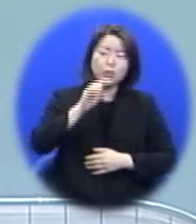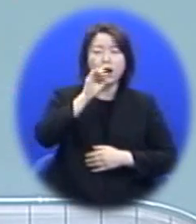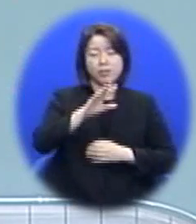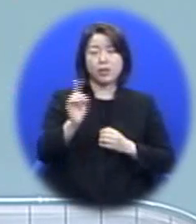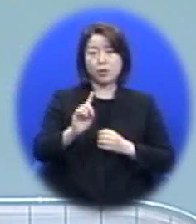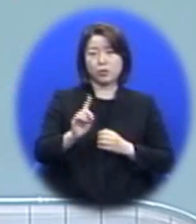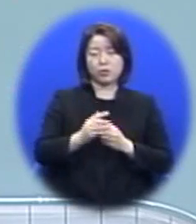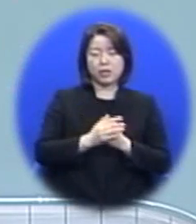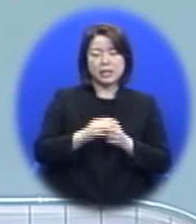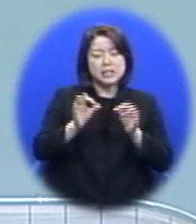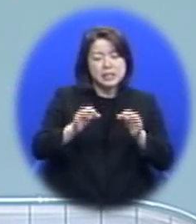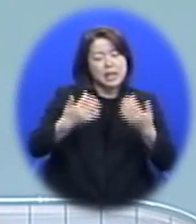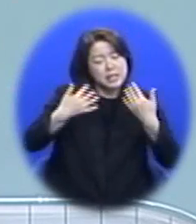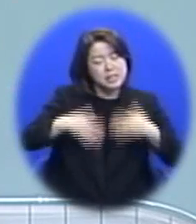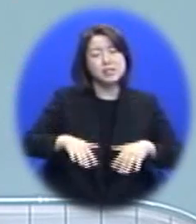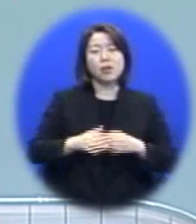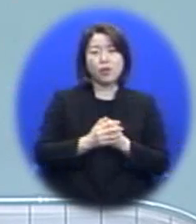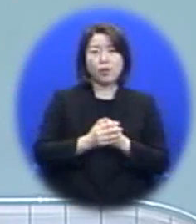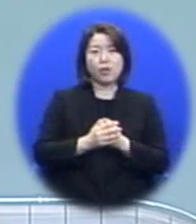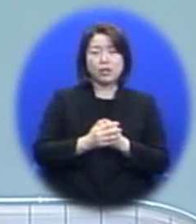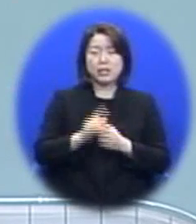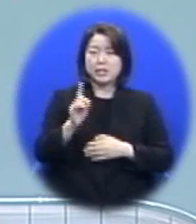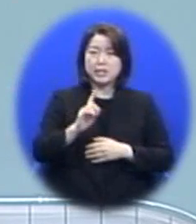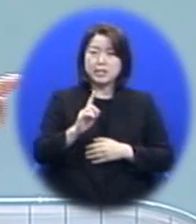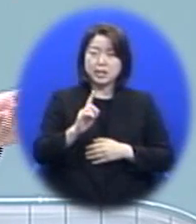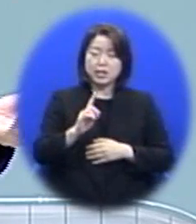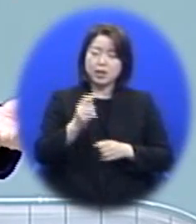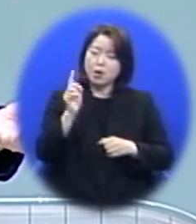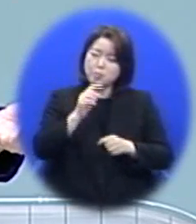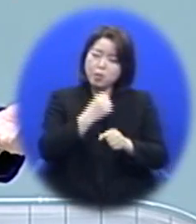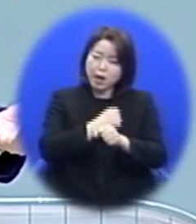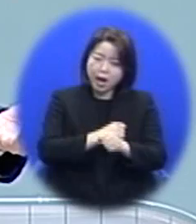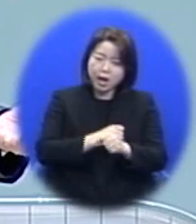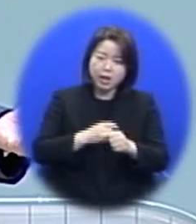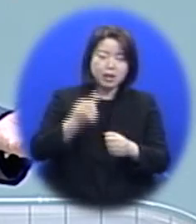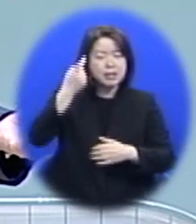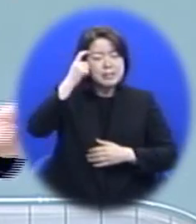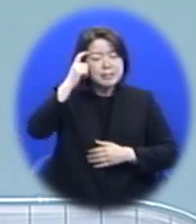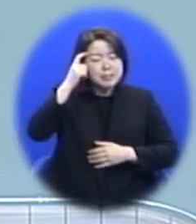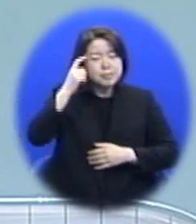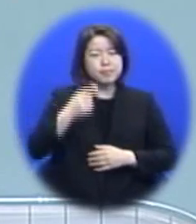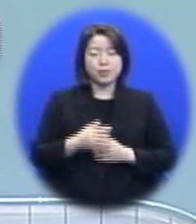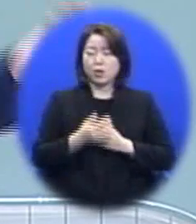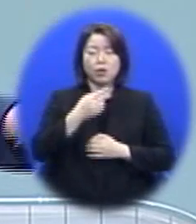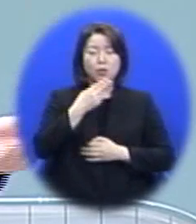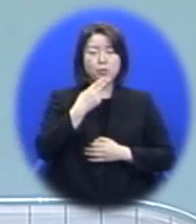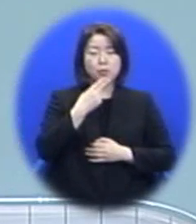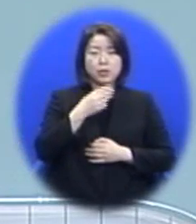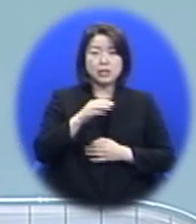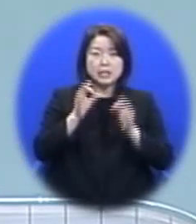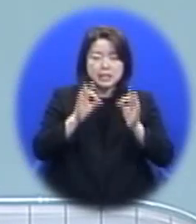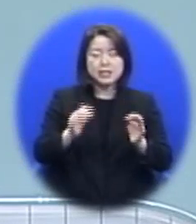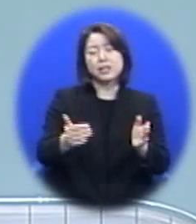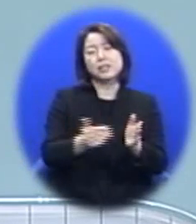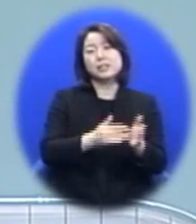이제는 지쳤어요. 이제는 뭔가를 해볼 의욕도 없어요. 이제는 이렇게 끝내고